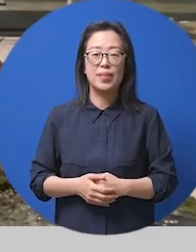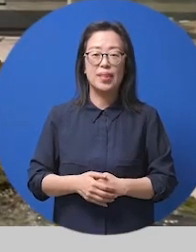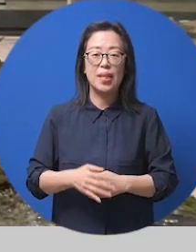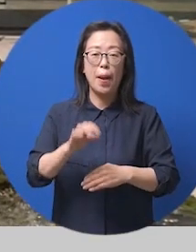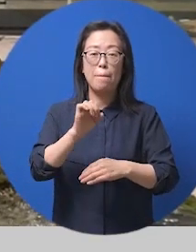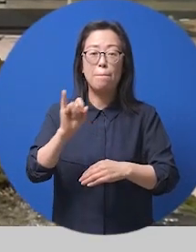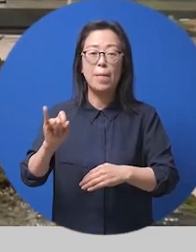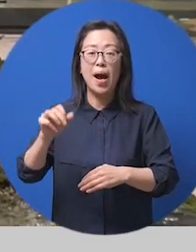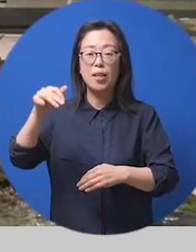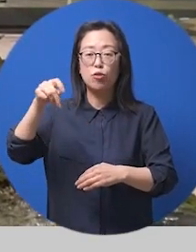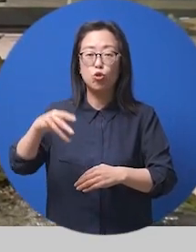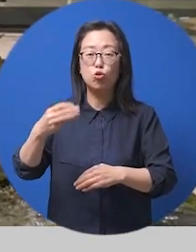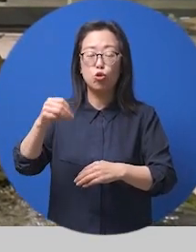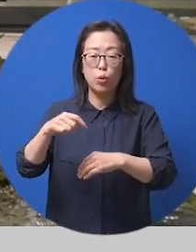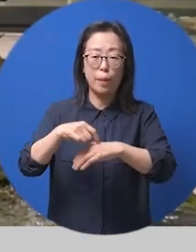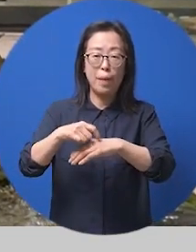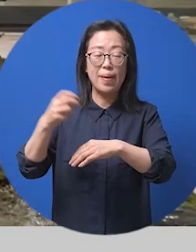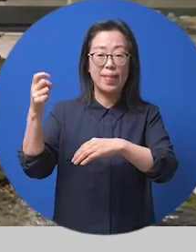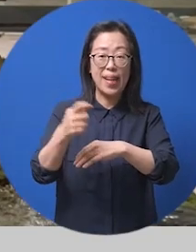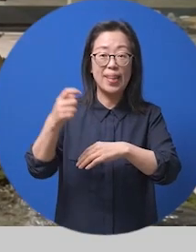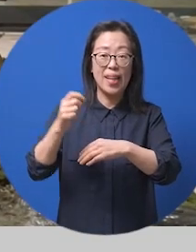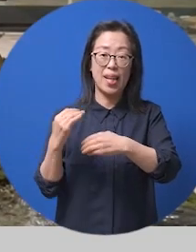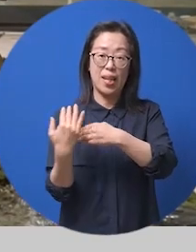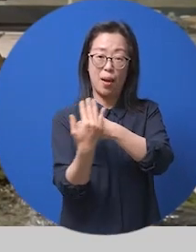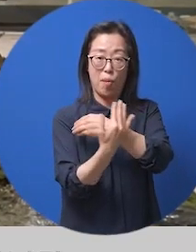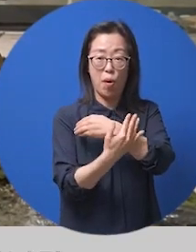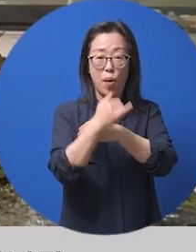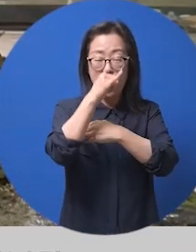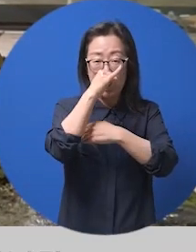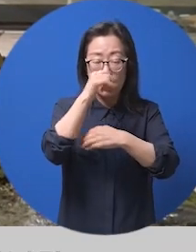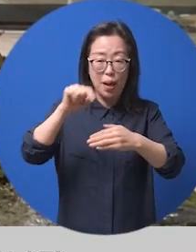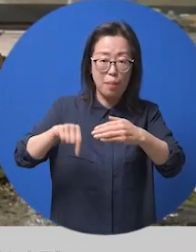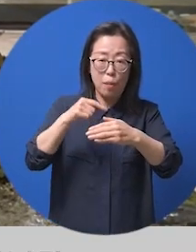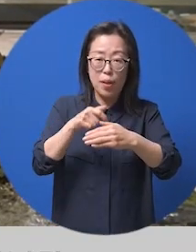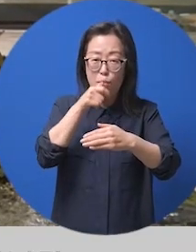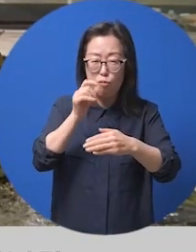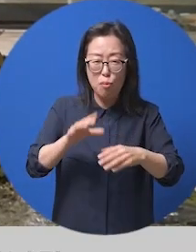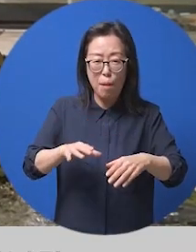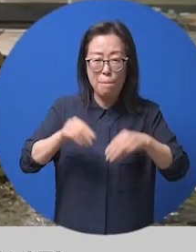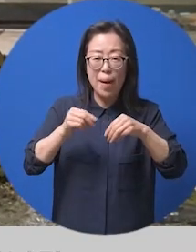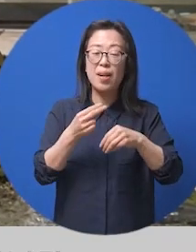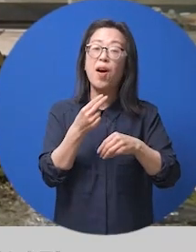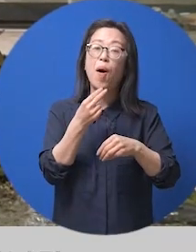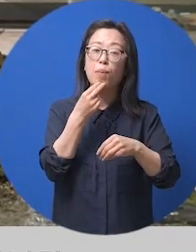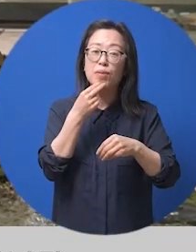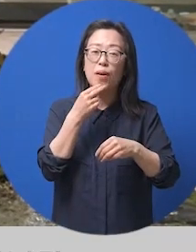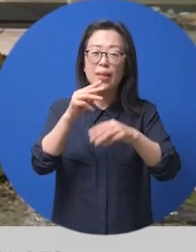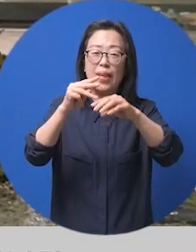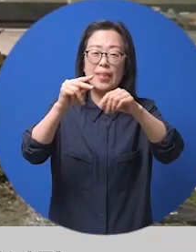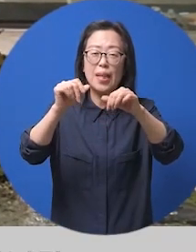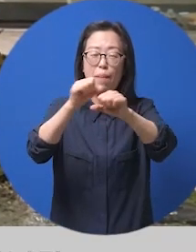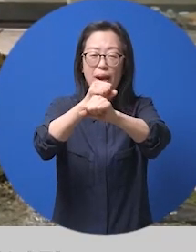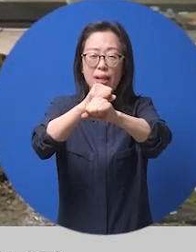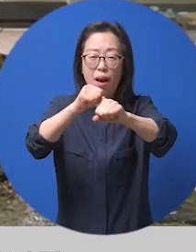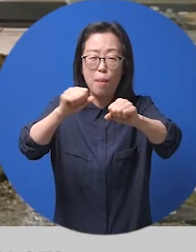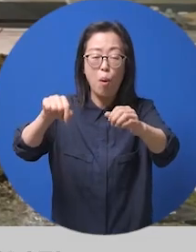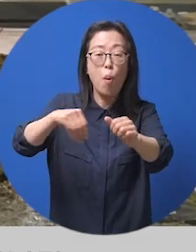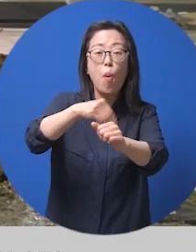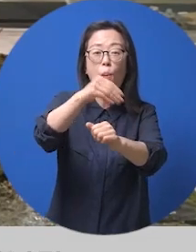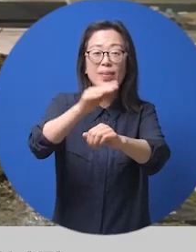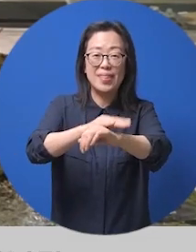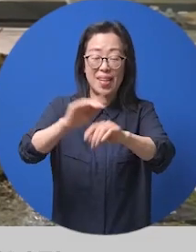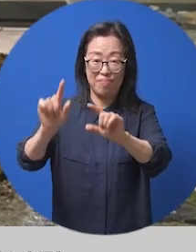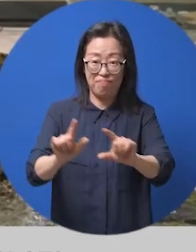이러한 파충류는 단단한 표피로 피부가 덮여 있어서 체내 수분이 잘 증발하지 않아 사막과 같은 건조한